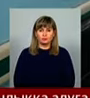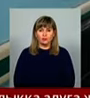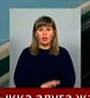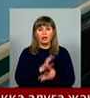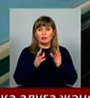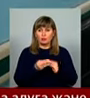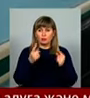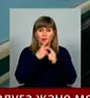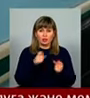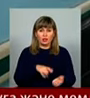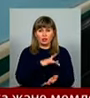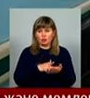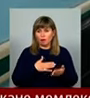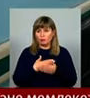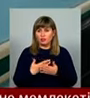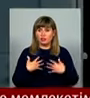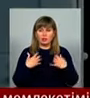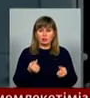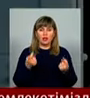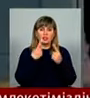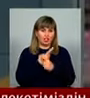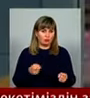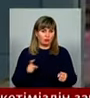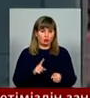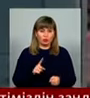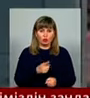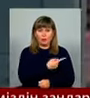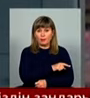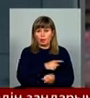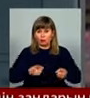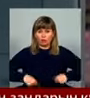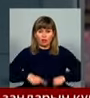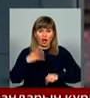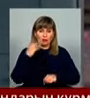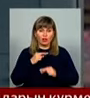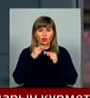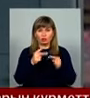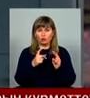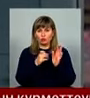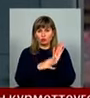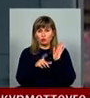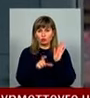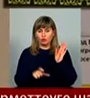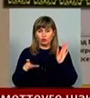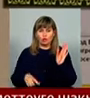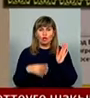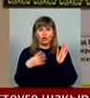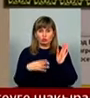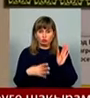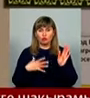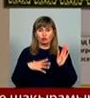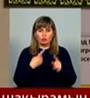Всего по данным городского управления общественного здоровья сообщают, что в медучреждение Алматы обратились 190 человек. 40 из них